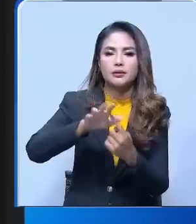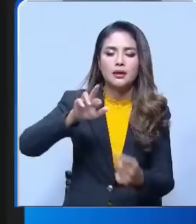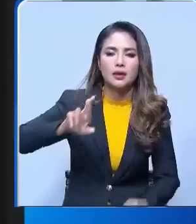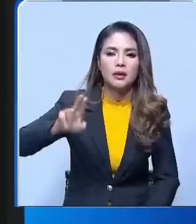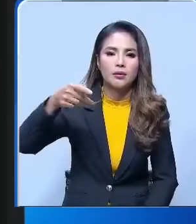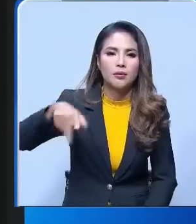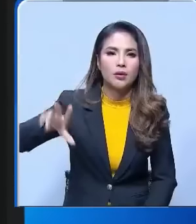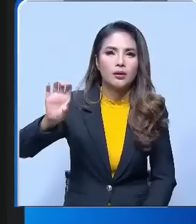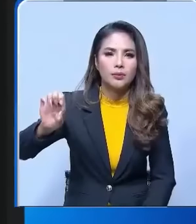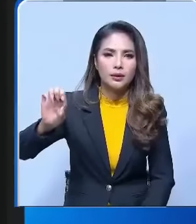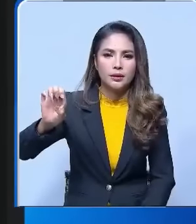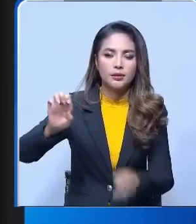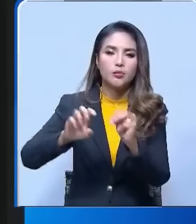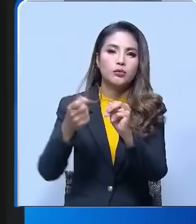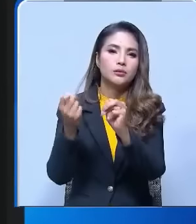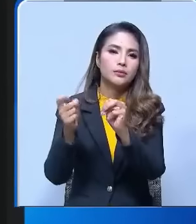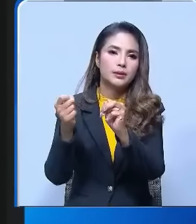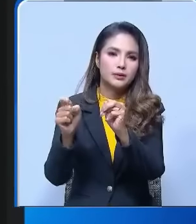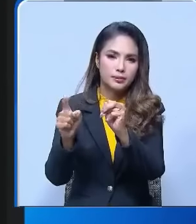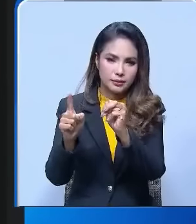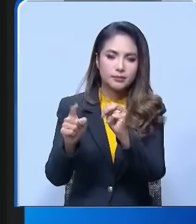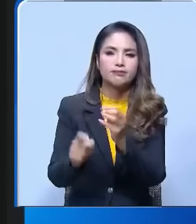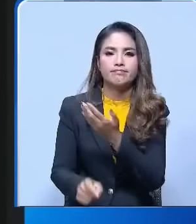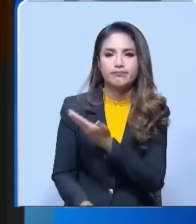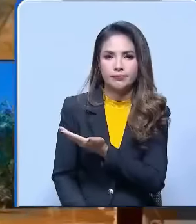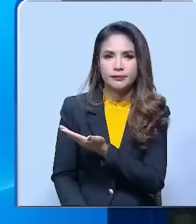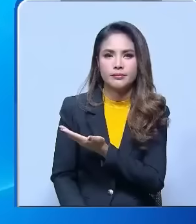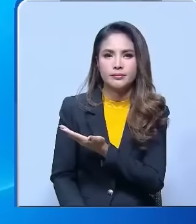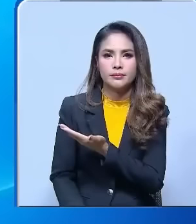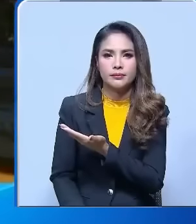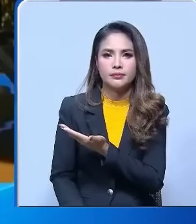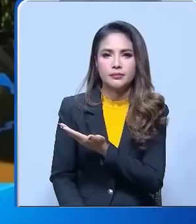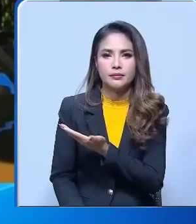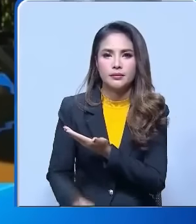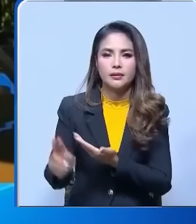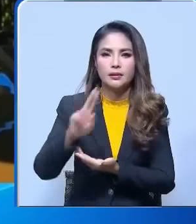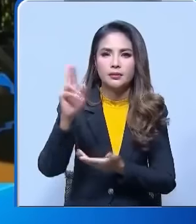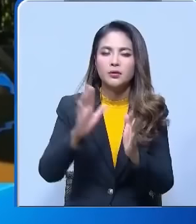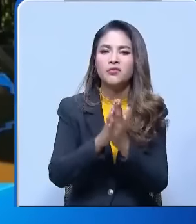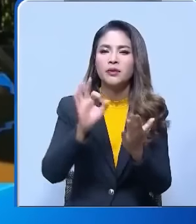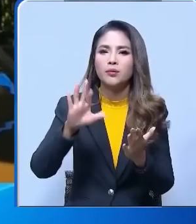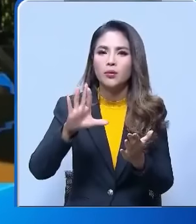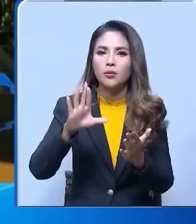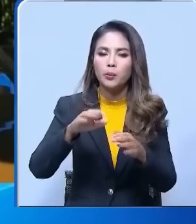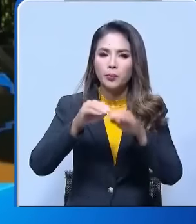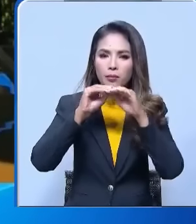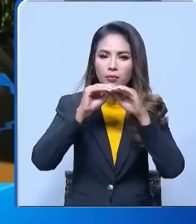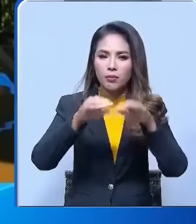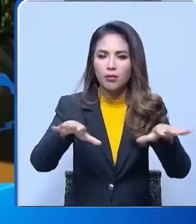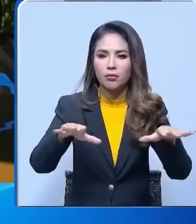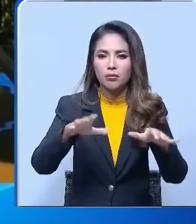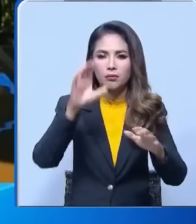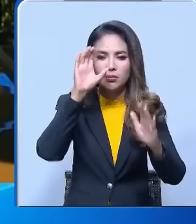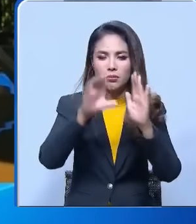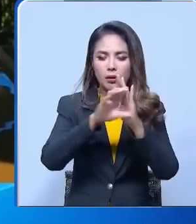างคำซอย7นะคะหน้าวัดช้างคำตำบลท่าวังตาลมีผู้ใช้เฟซบุ๊กโพสต์ภาพบอกว่าเดือดร้อนอยู่นะ